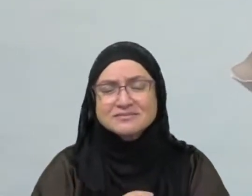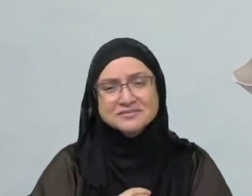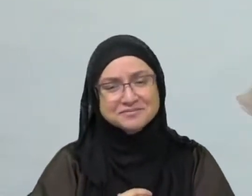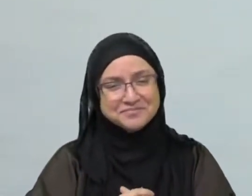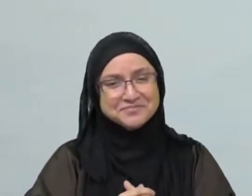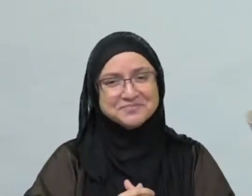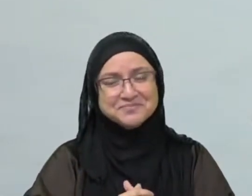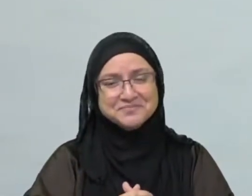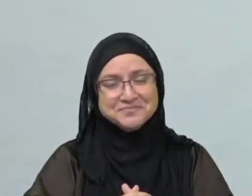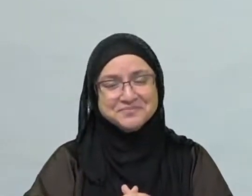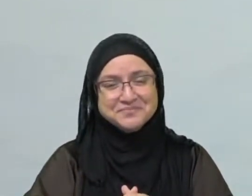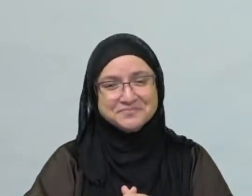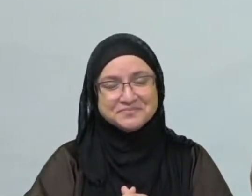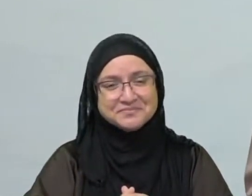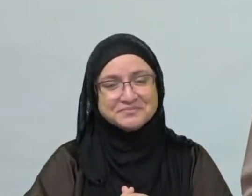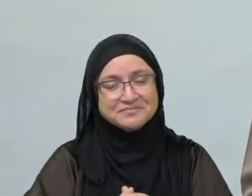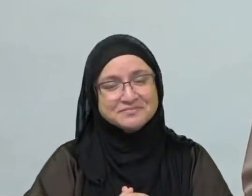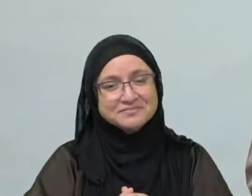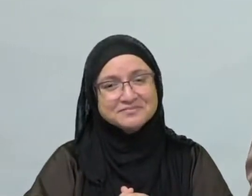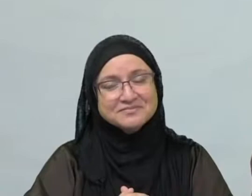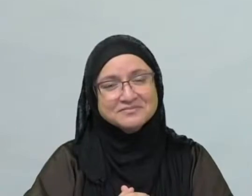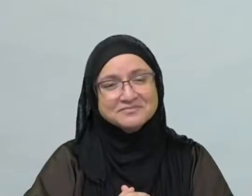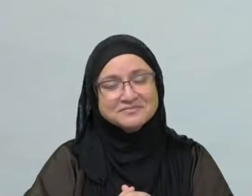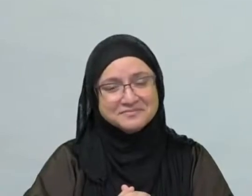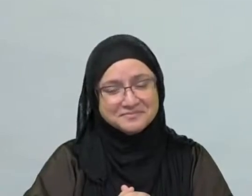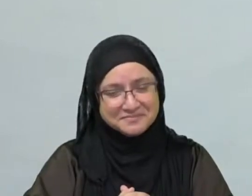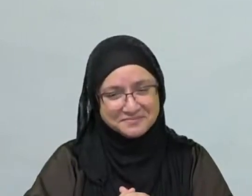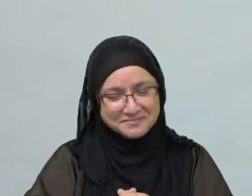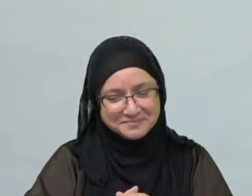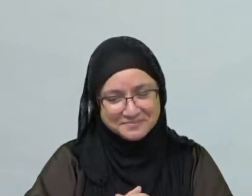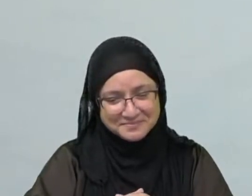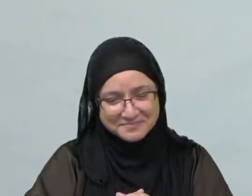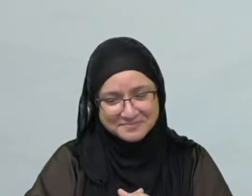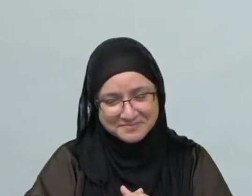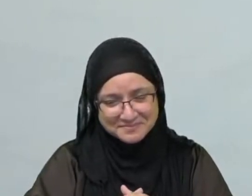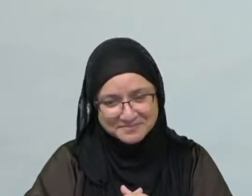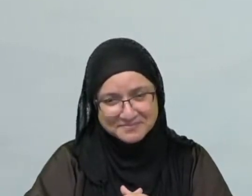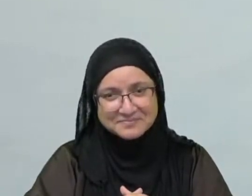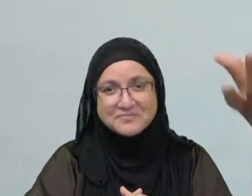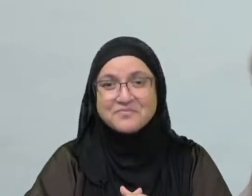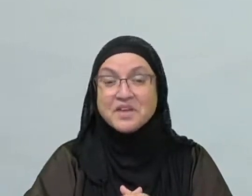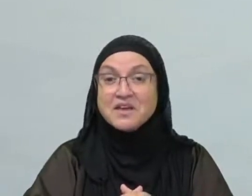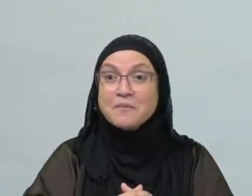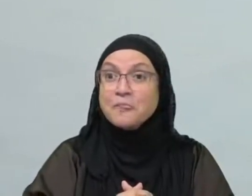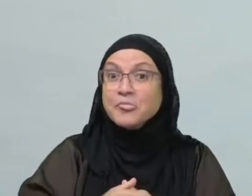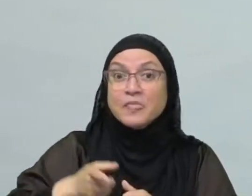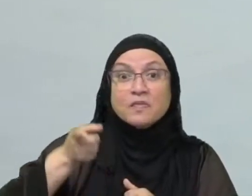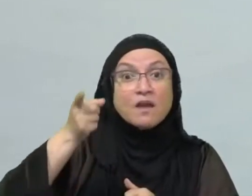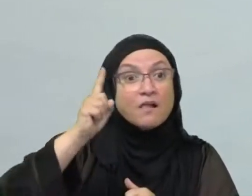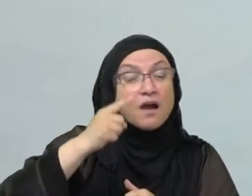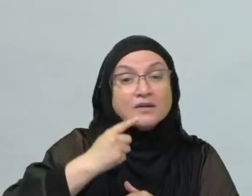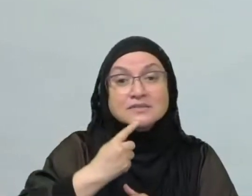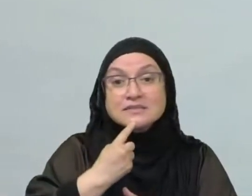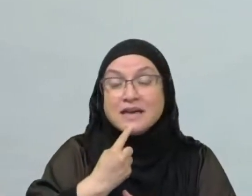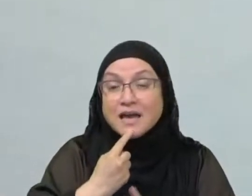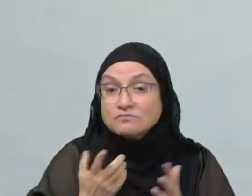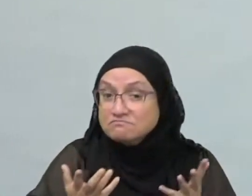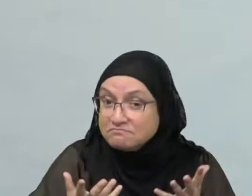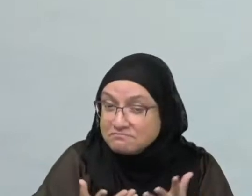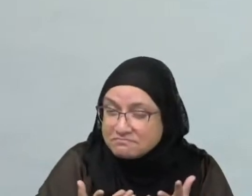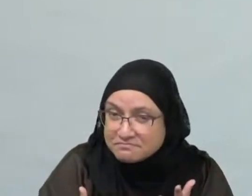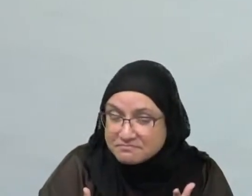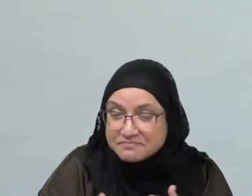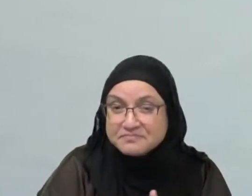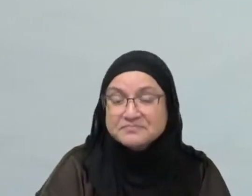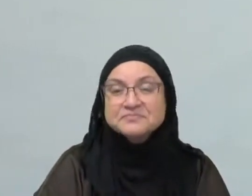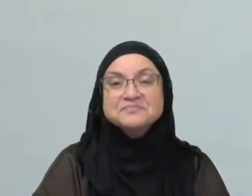names another idol, and you have no عزة. What's the answer? Right away. Allahu Mawlana, ولا مولى لكم. God is our